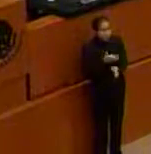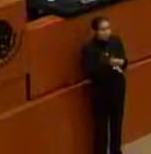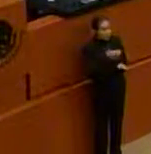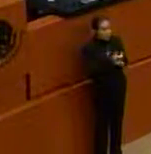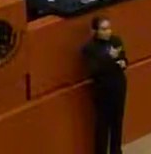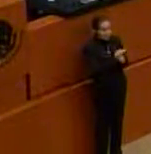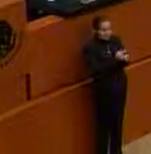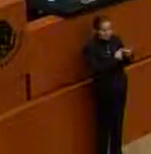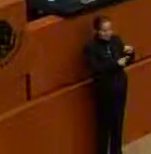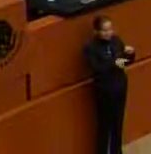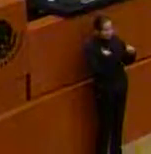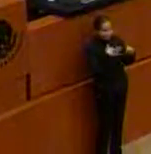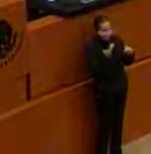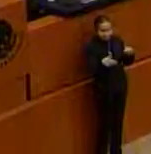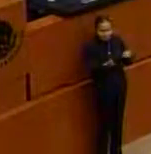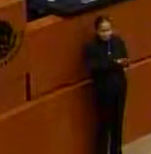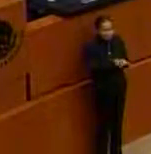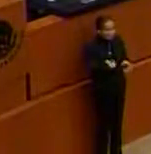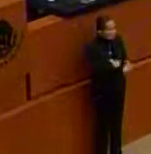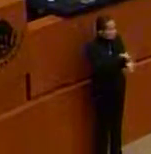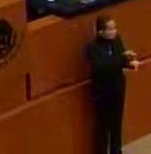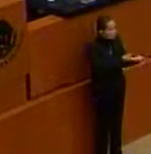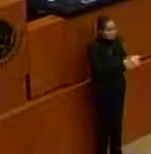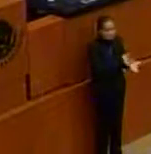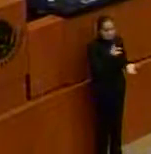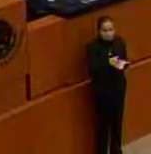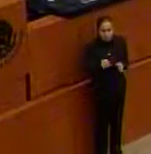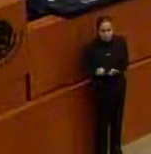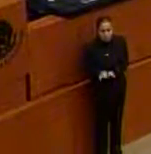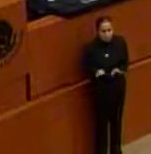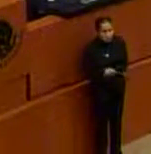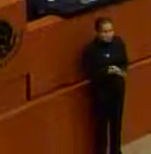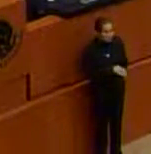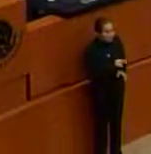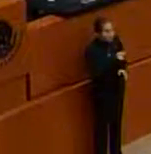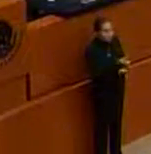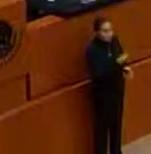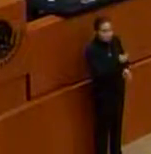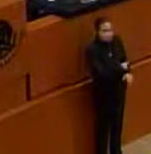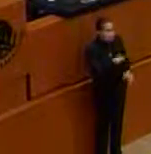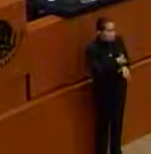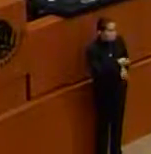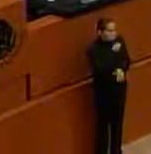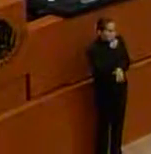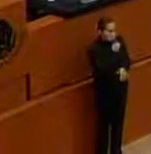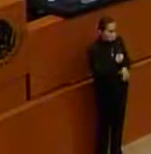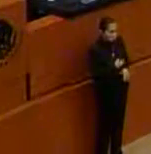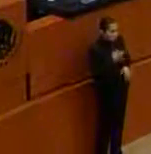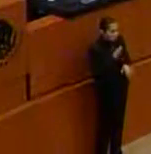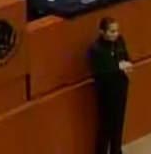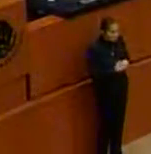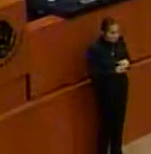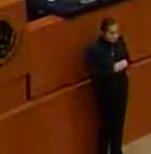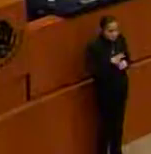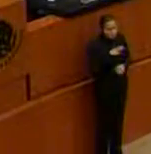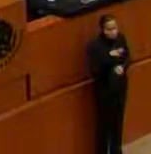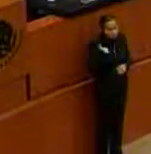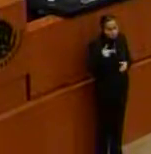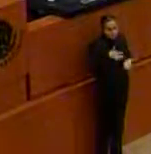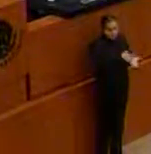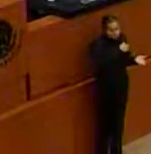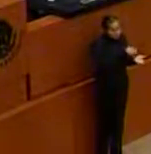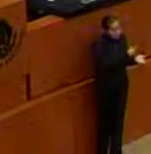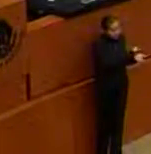plus de financement suffisant. Les solutions proposées sont d'augmenter les cotisations salariales ou de retarder l'âge